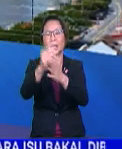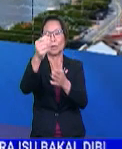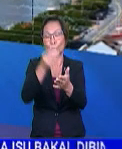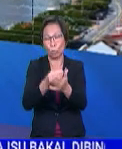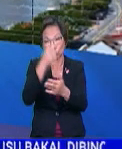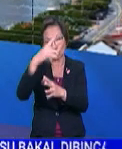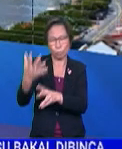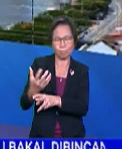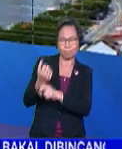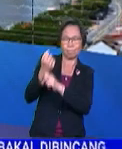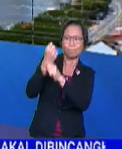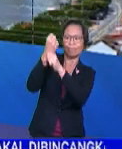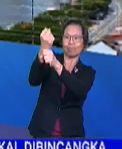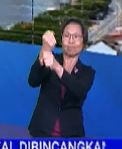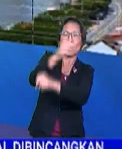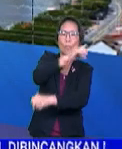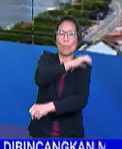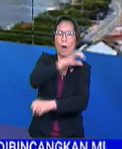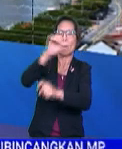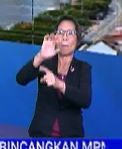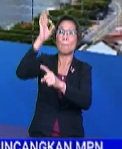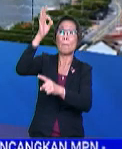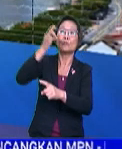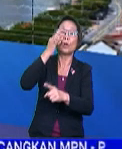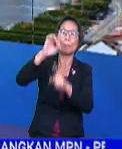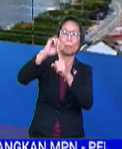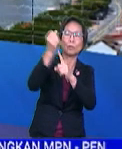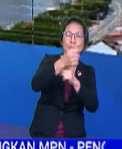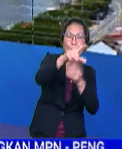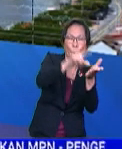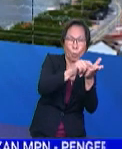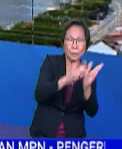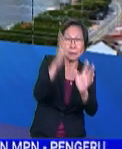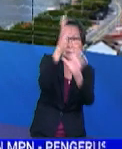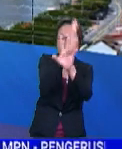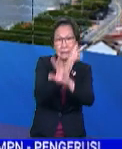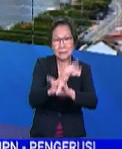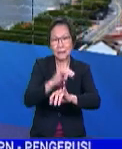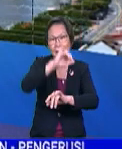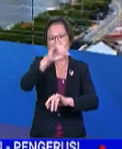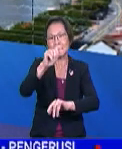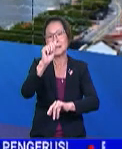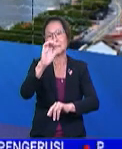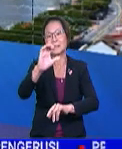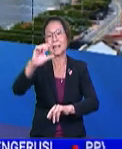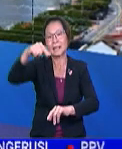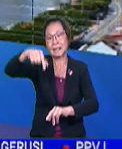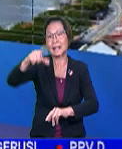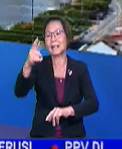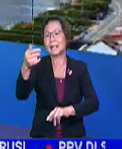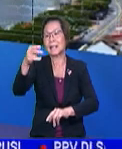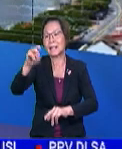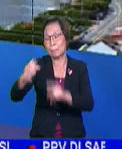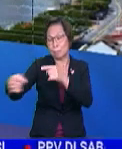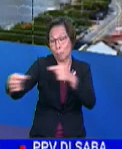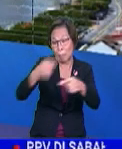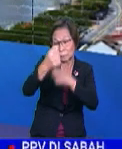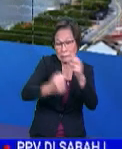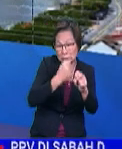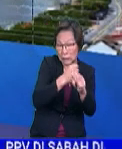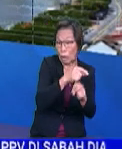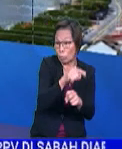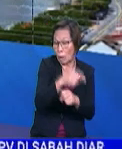RM250,000 untuk dimenangi. Pengerusi Persekutuan Persatuan Wartawan Sarawak Jacqueline Nur Atika Abdullah berkata, pertandingan tahunan